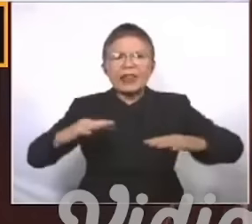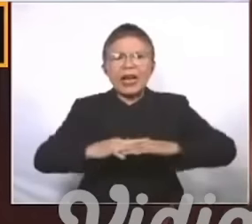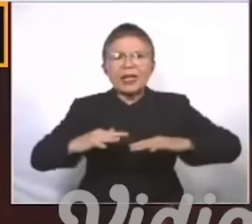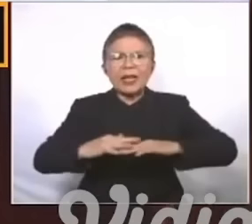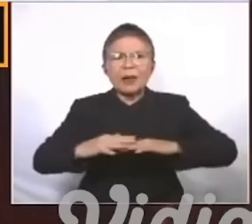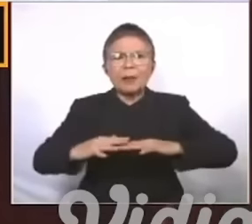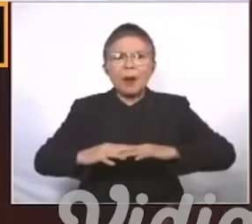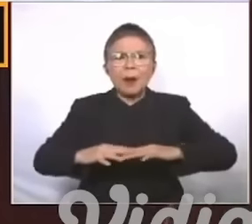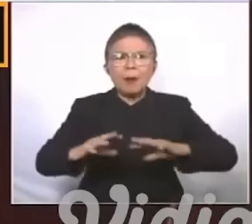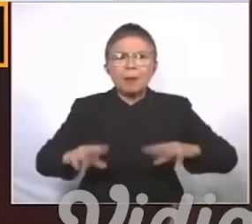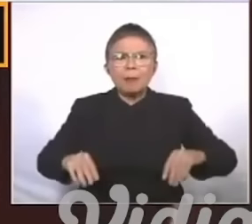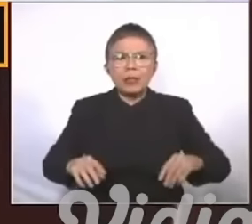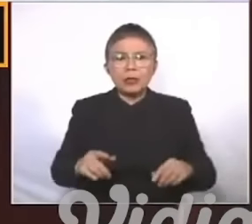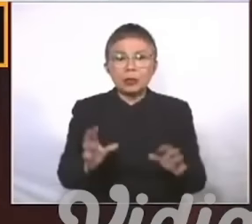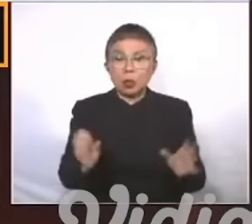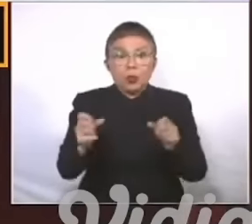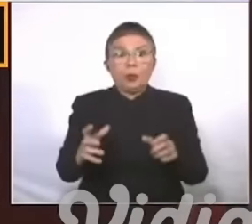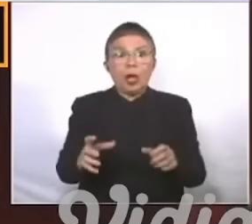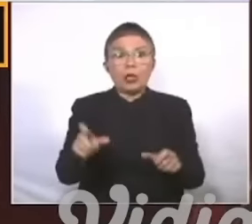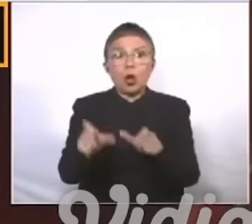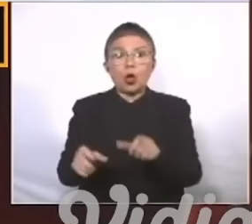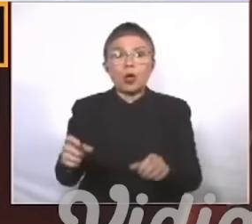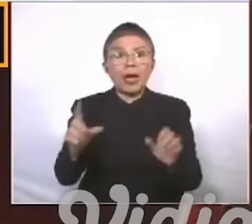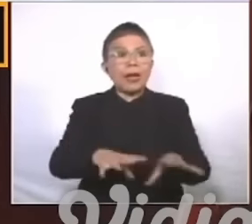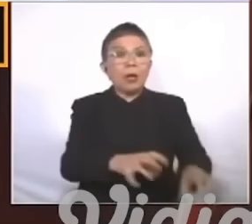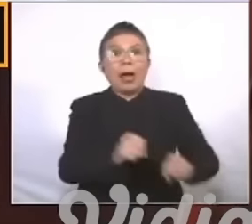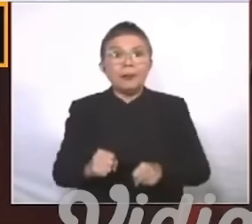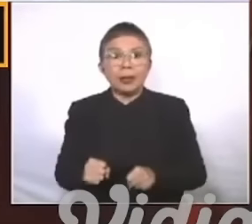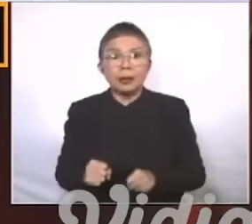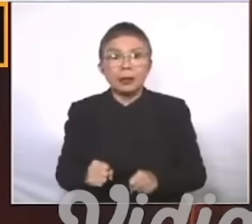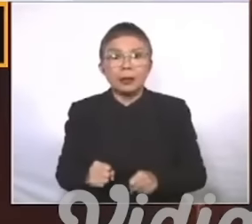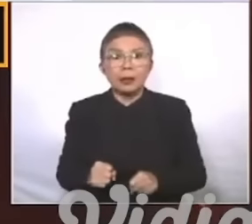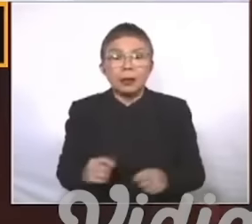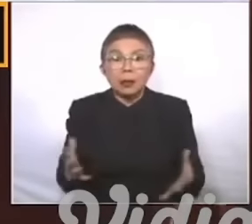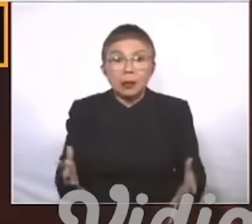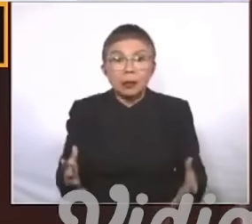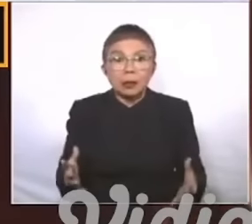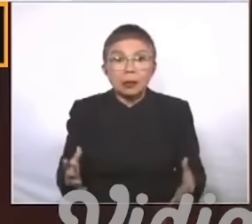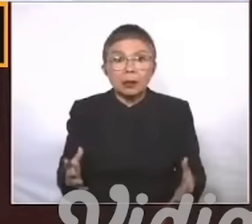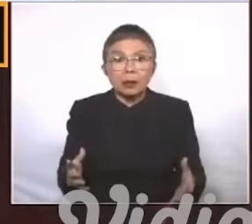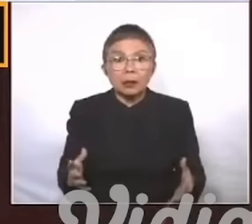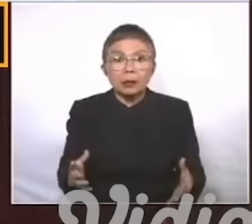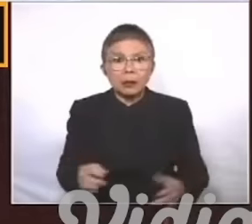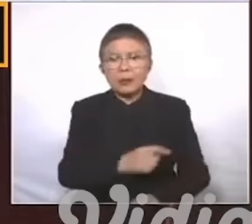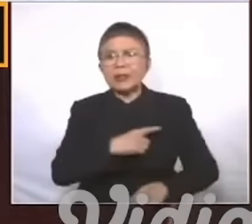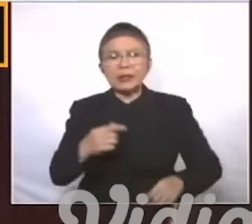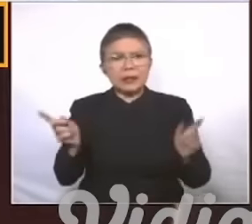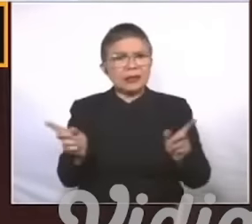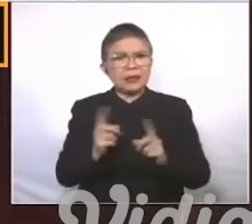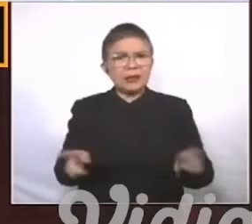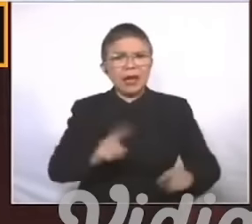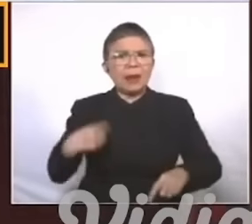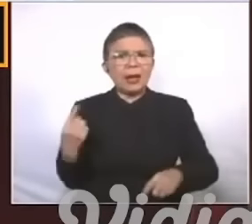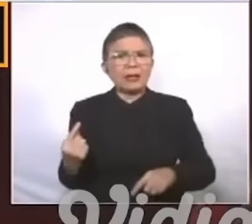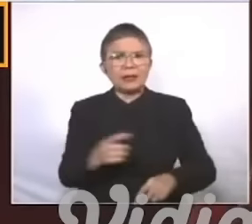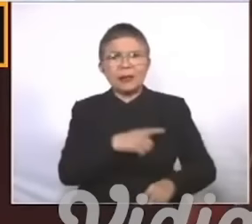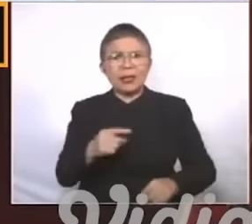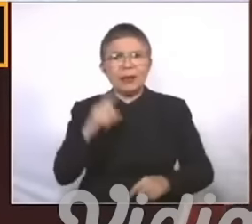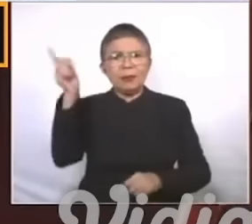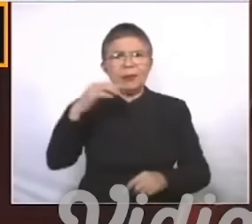ini tiba-tiba diduduki orang. Diduduki orang sampai puluhan tahun, negara diam aja. Bahkan mau diberi